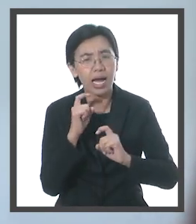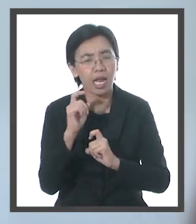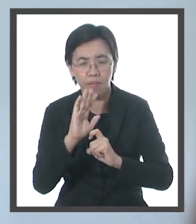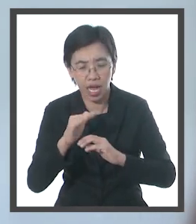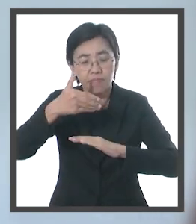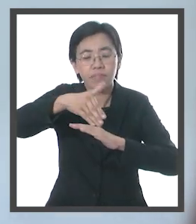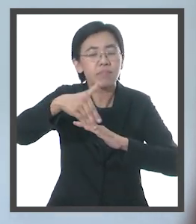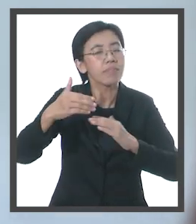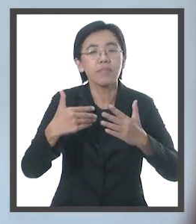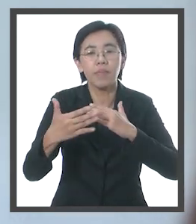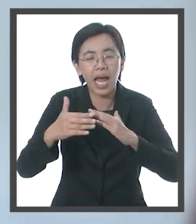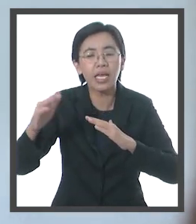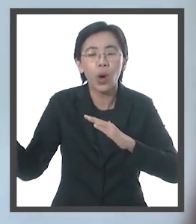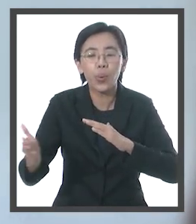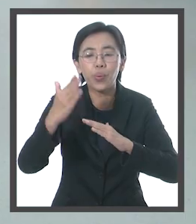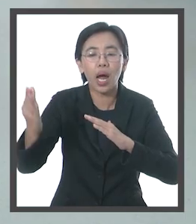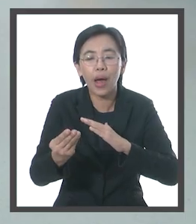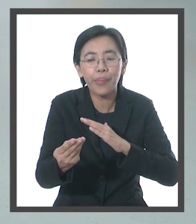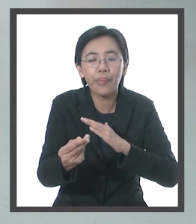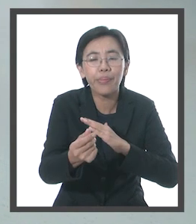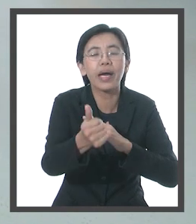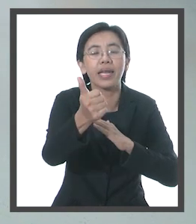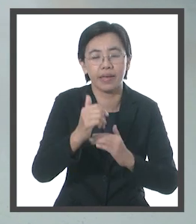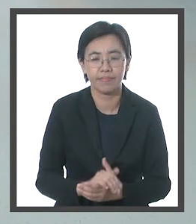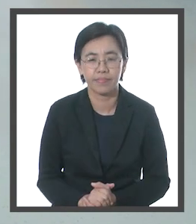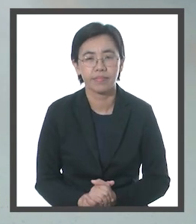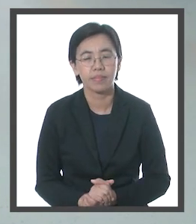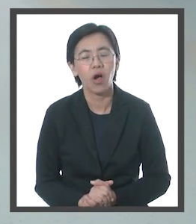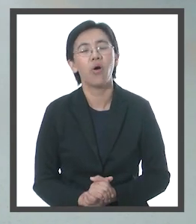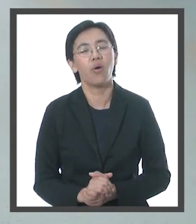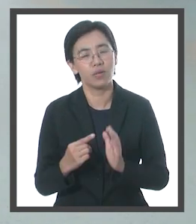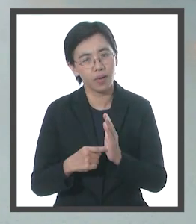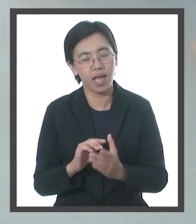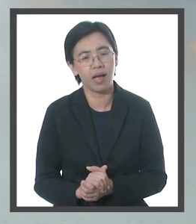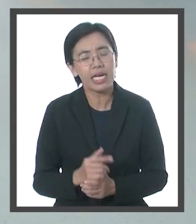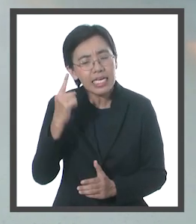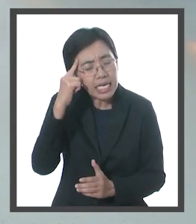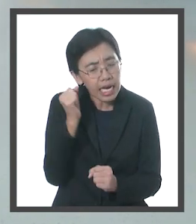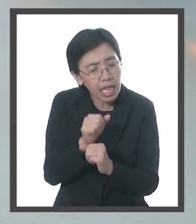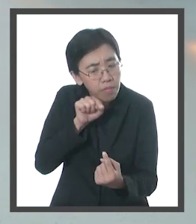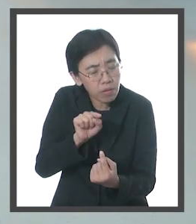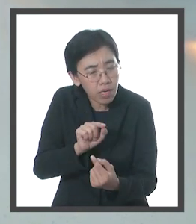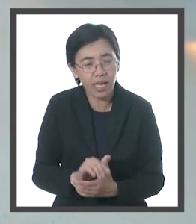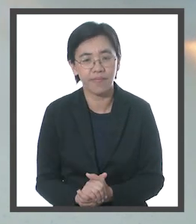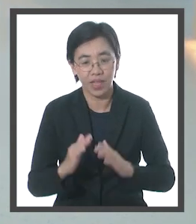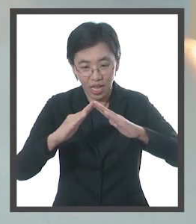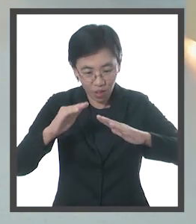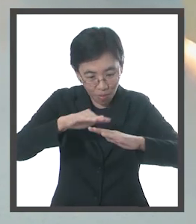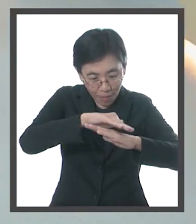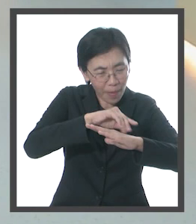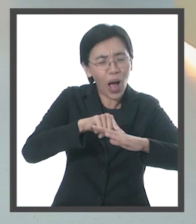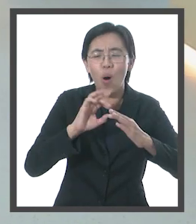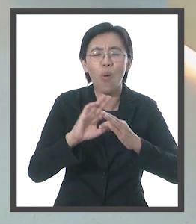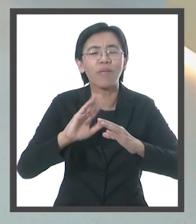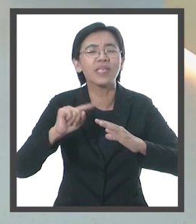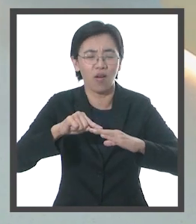ถ้าภายนอกไม่เป็นไรเพราะอากาศภายนอกมันเจือจางมากอย่างเงี้ยครับแล้วแต่ว่าเขาจะไปใช้ทำอะไรอย่างมุงหลังคาเนี่ยเราไม่ต้องกลัวหรอกว่ามันจะปล่